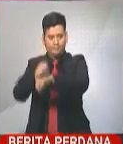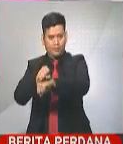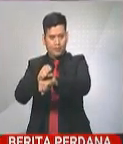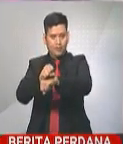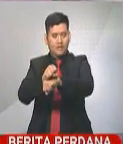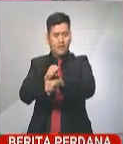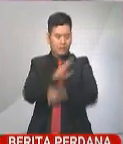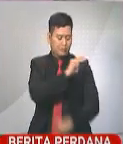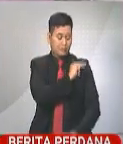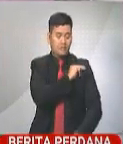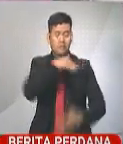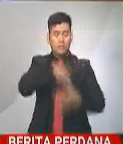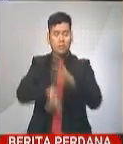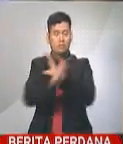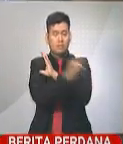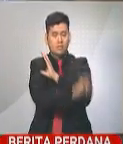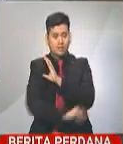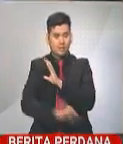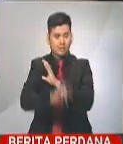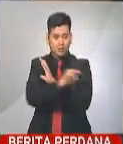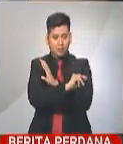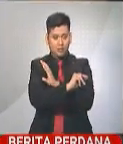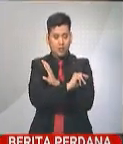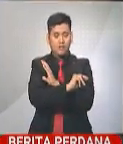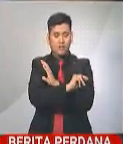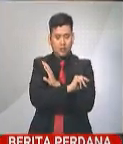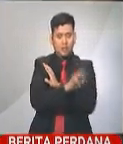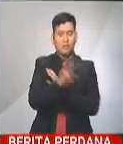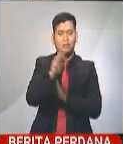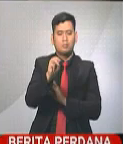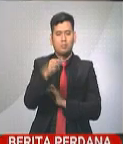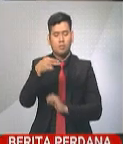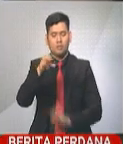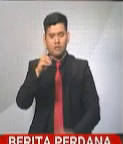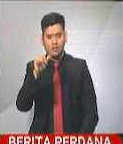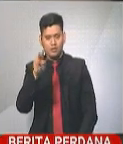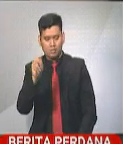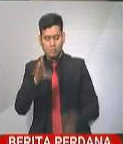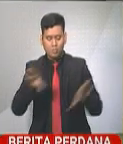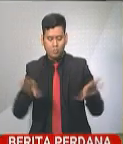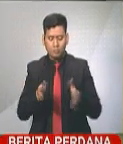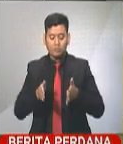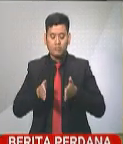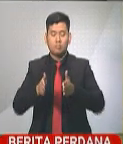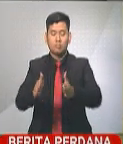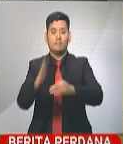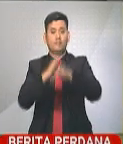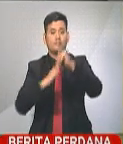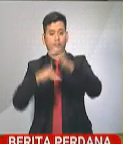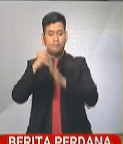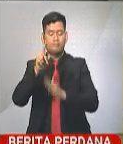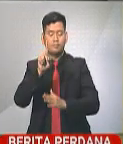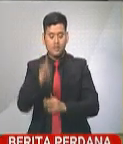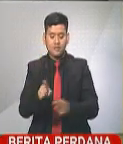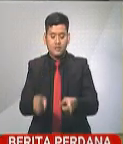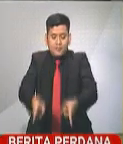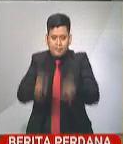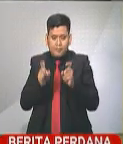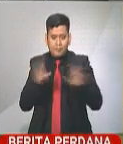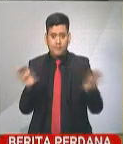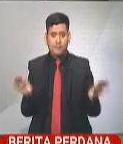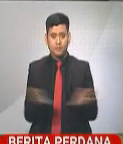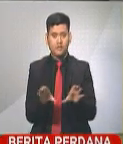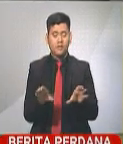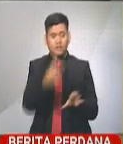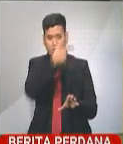Menteri Dalam Negeri Tan Sri Muhyiddin Yassin berkata usaha menyediakan laluan pejalan kaki yang lebih selesa itu dilihat perlu disegerakan memandangkan